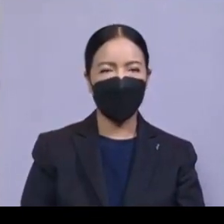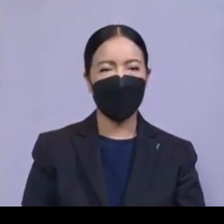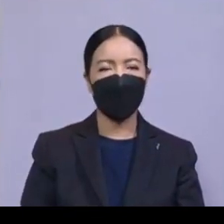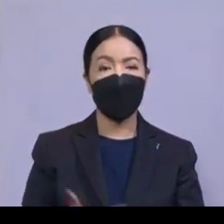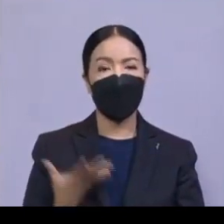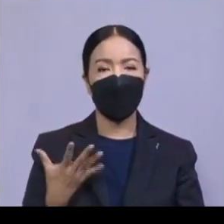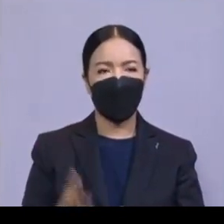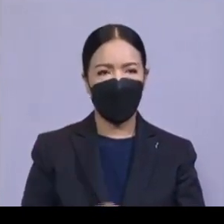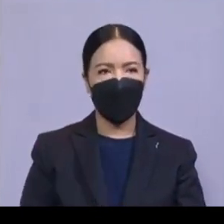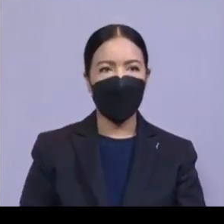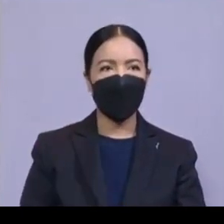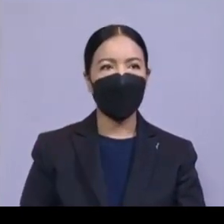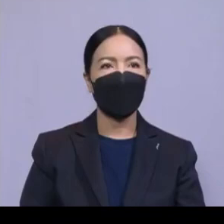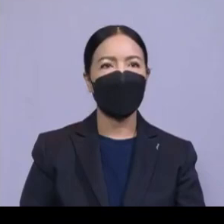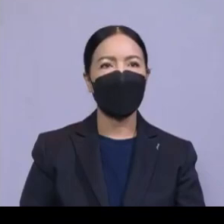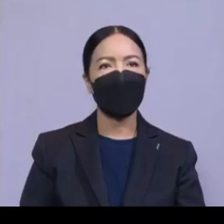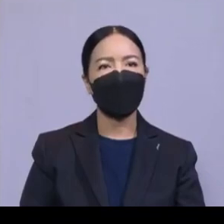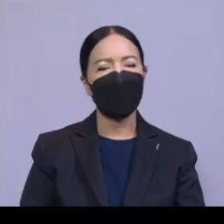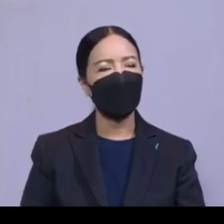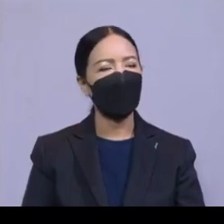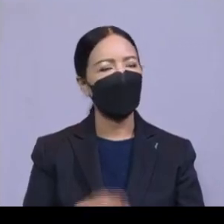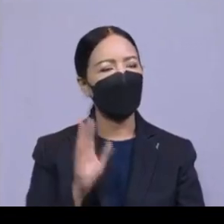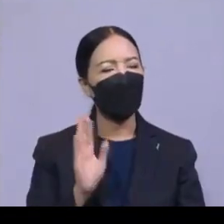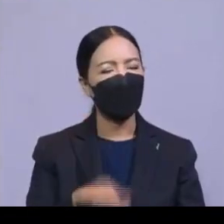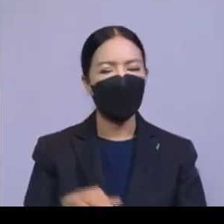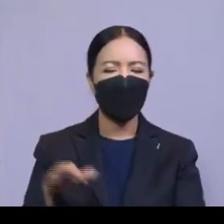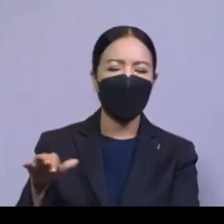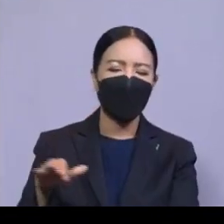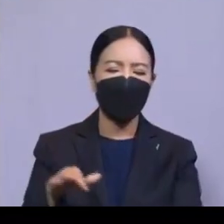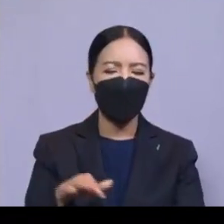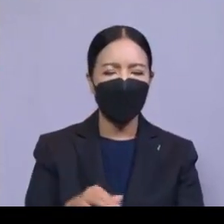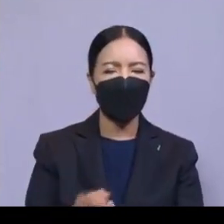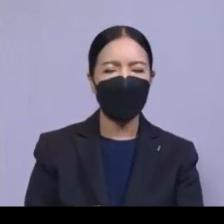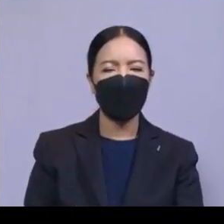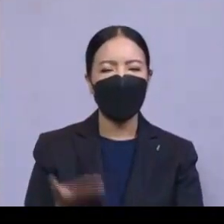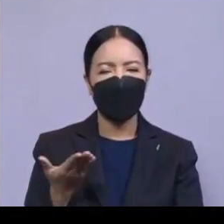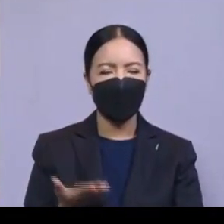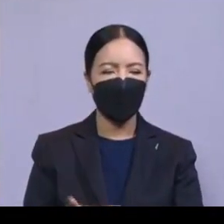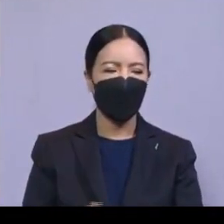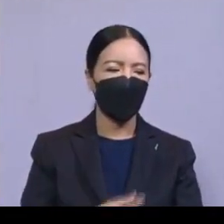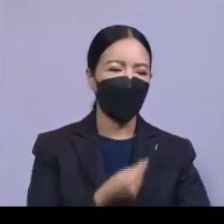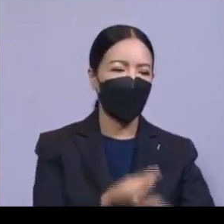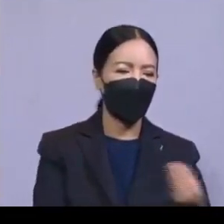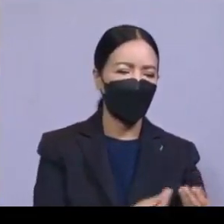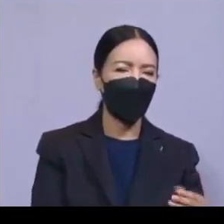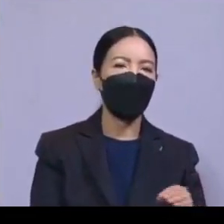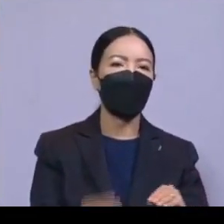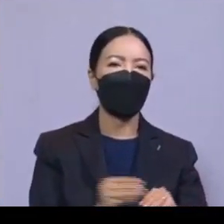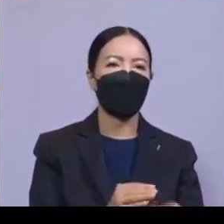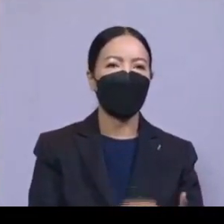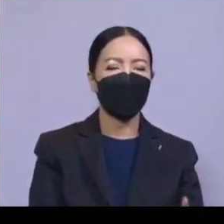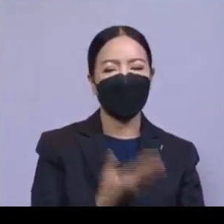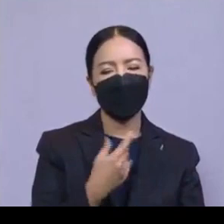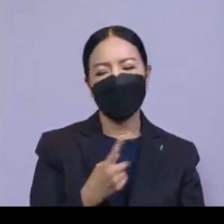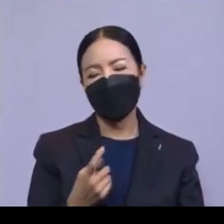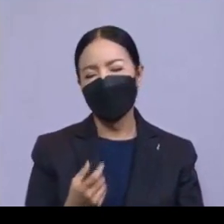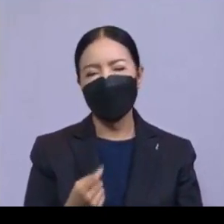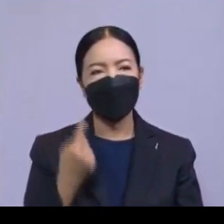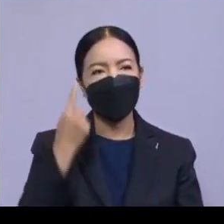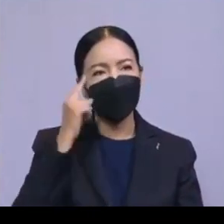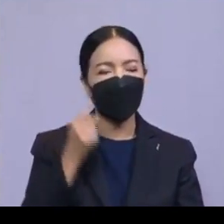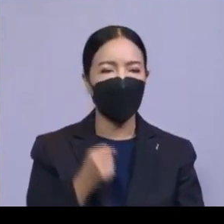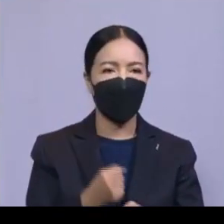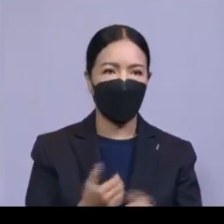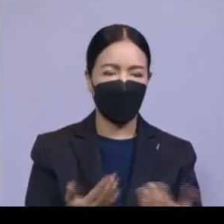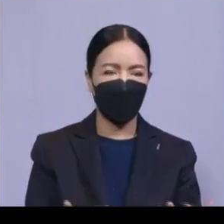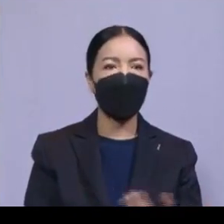ทำไมแพงนี้เนี่ยอะไรก็แพงแล้วแบบแม่ค้าก็ต้องบอกว่าขอรับมาหน้าฟาร์มก็แพงแล้วจะให้ขายถูกก็ไม่ได้ขายก็ไม่ดีค่ะไม่รู้จะทำยัง